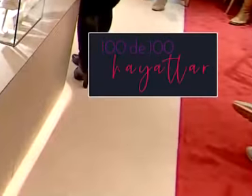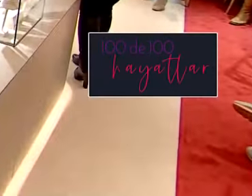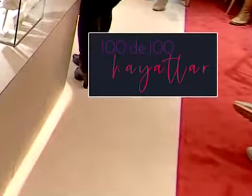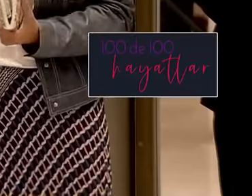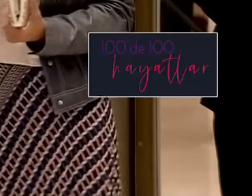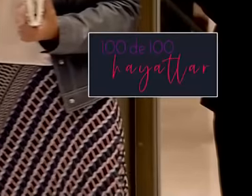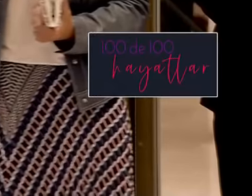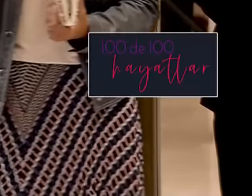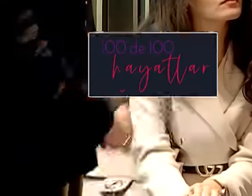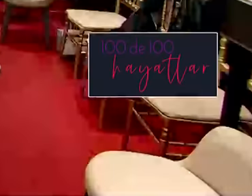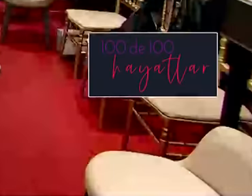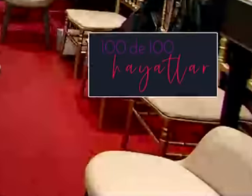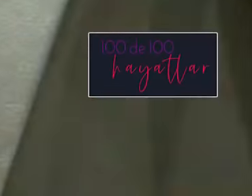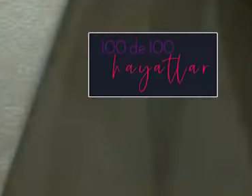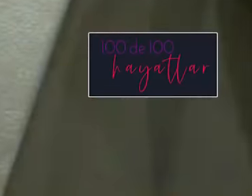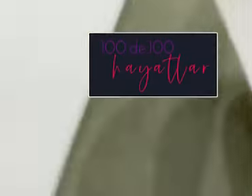Birbirinden renkli davetler...